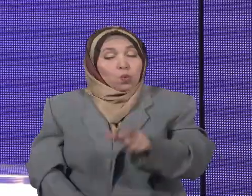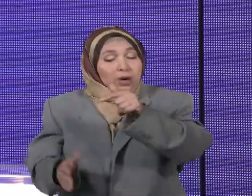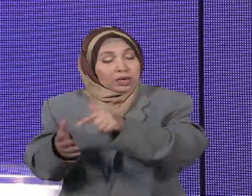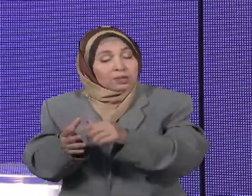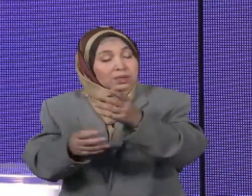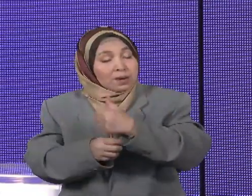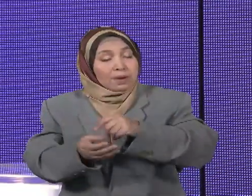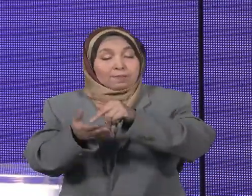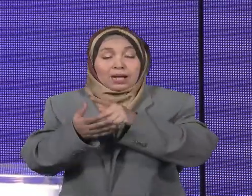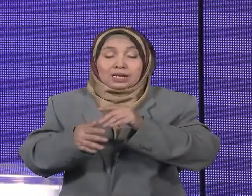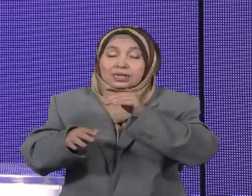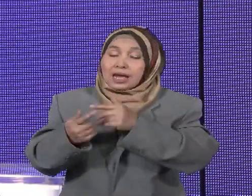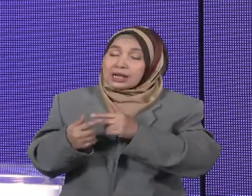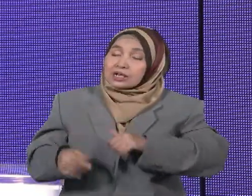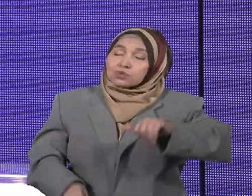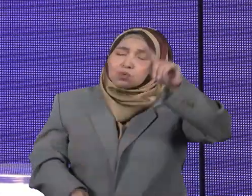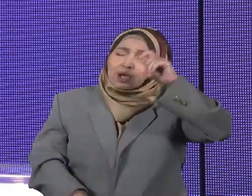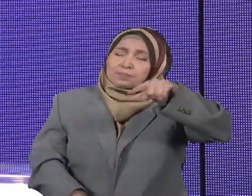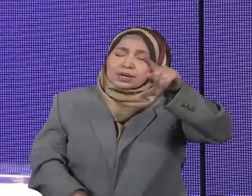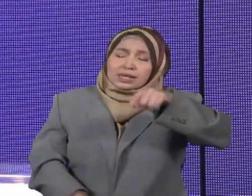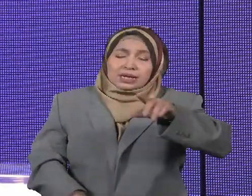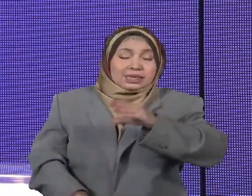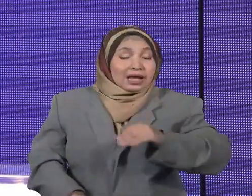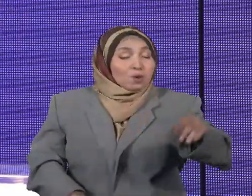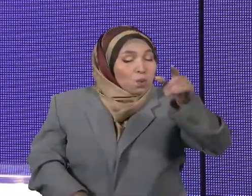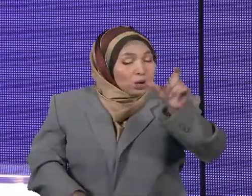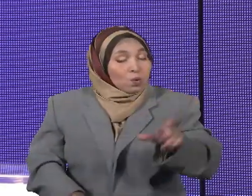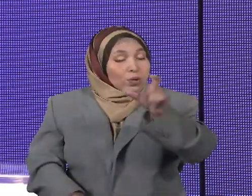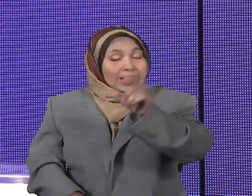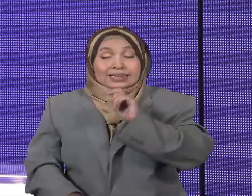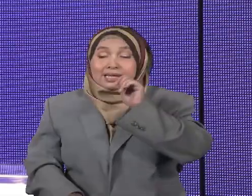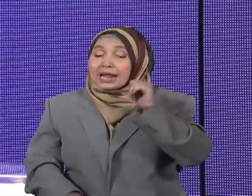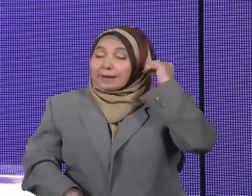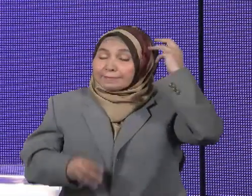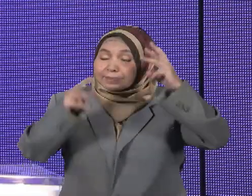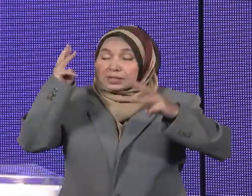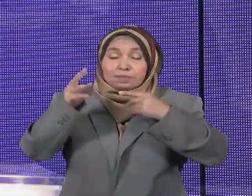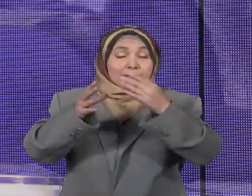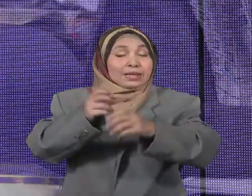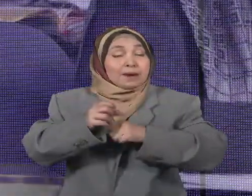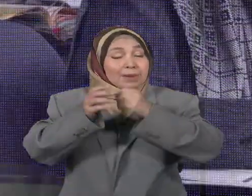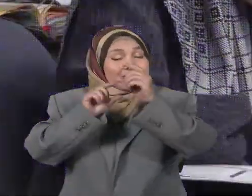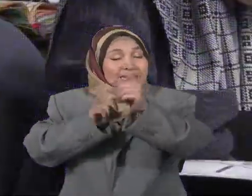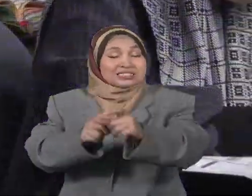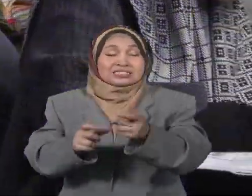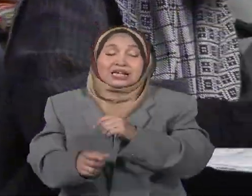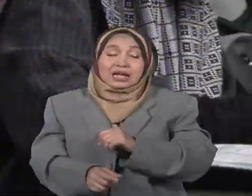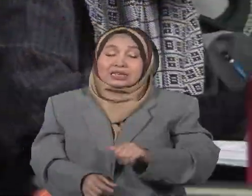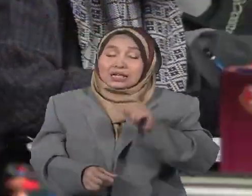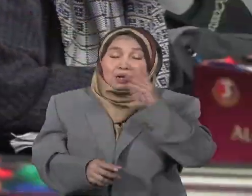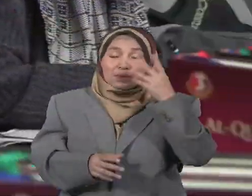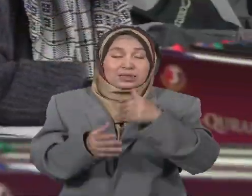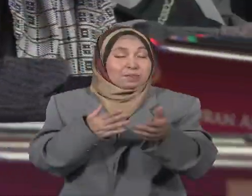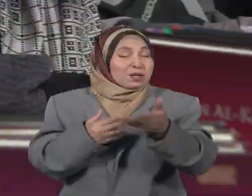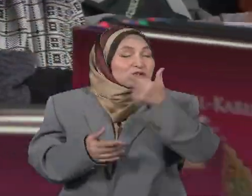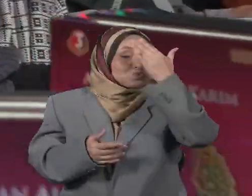inda rabbihim wala khaufun alaihim wala hum yahzanun. Mereka ini tidak akan bimbang dapat ganjaran dan mereka tidak sedih. Ya. Mengapa mereka